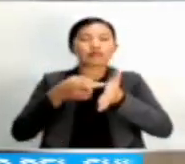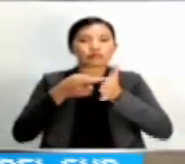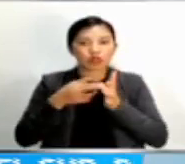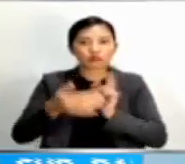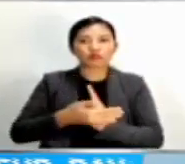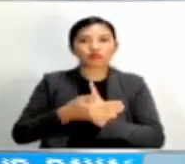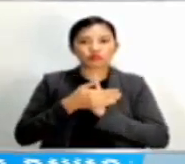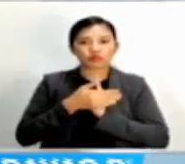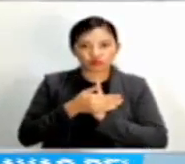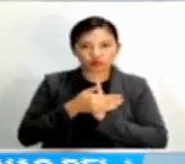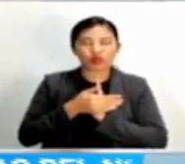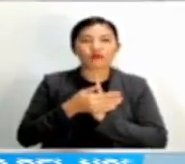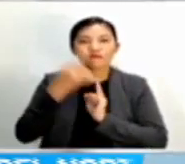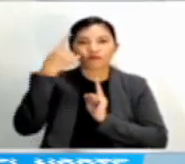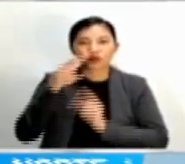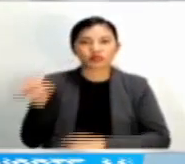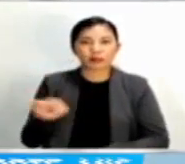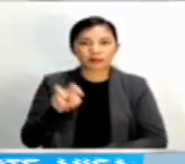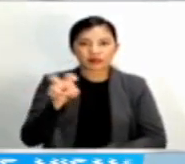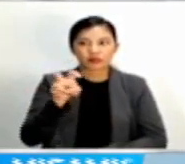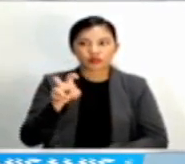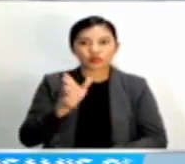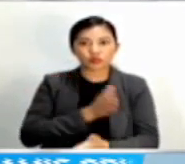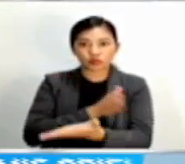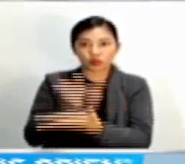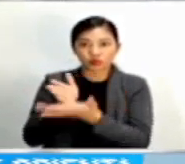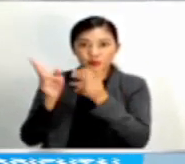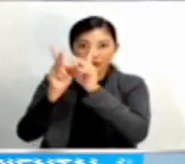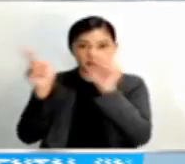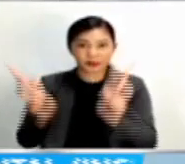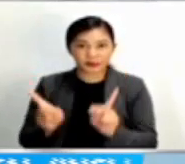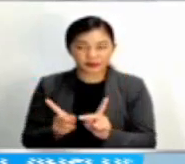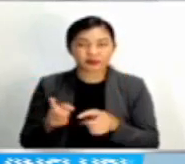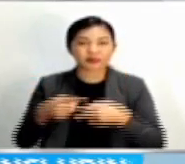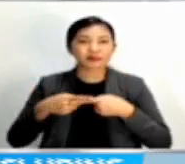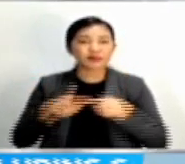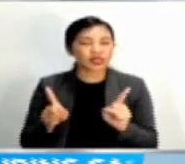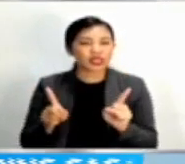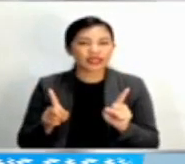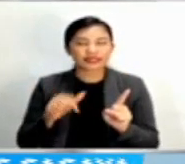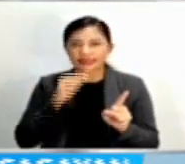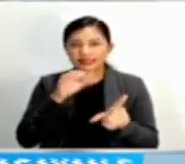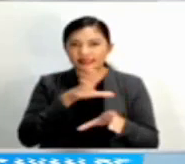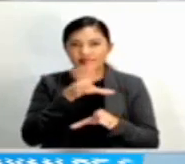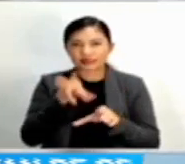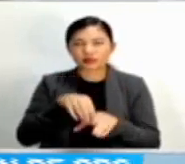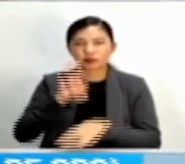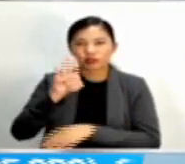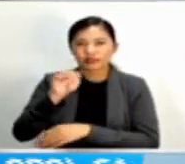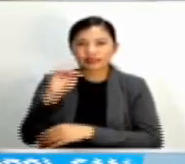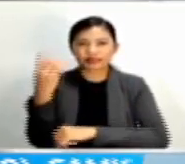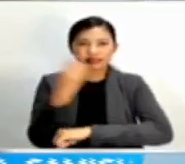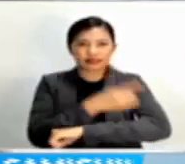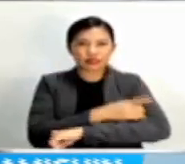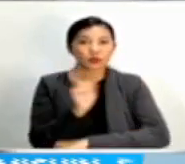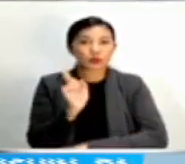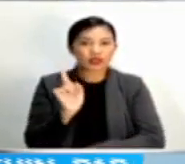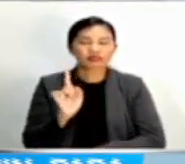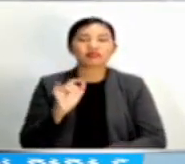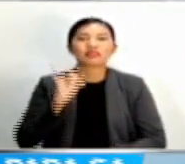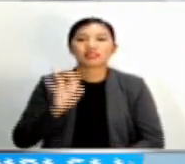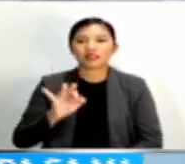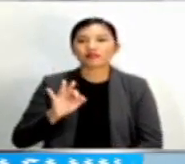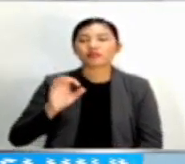travelers patungong Palawan. Pero hindi sakop ng 14-day mandatory quarantine ang repatriated OFWs,